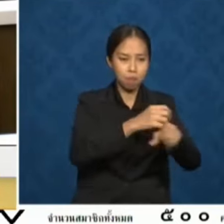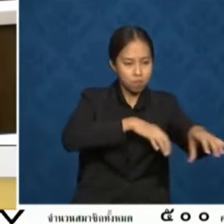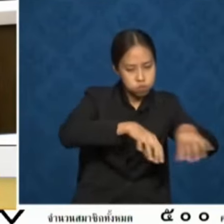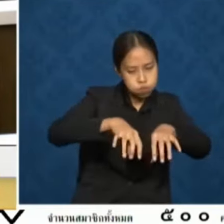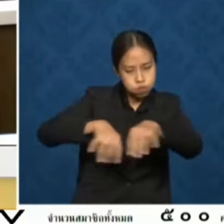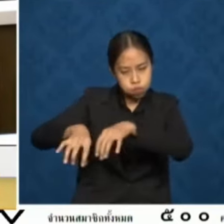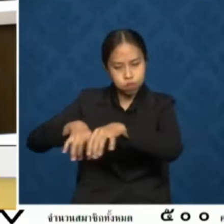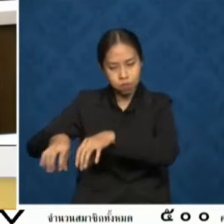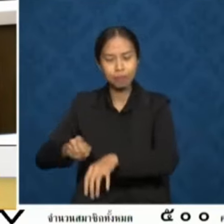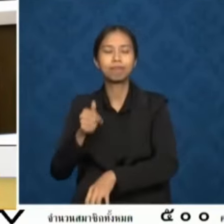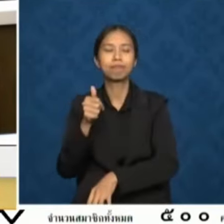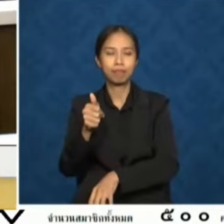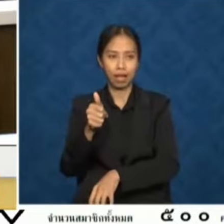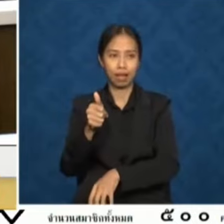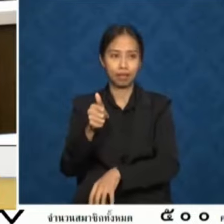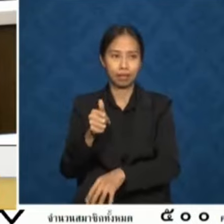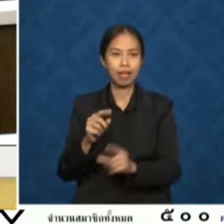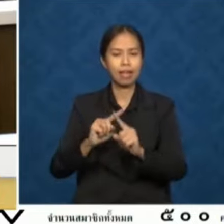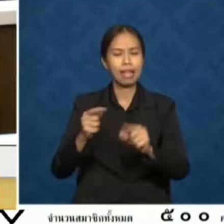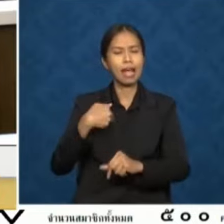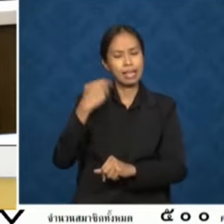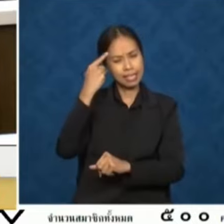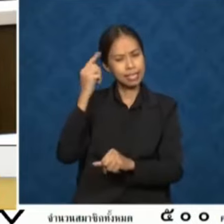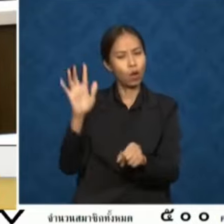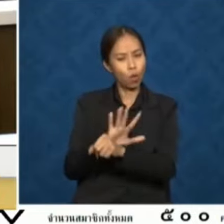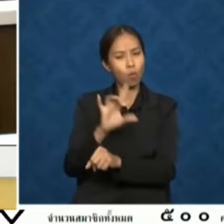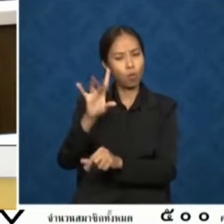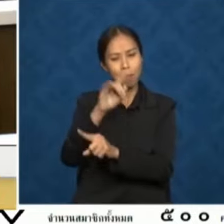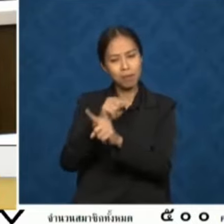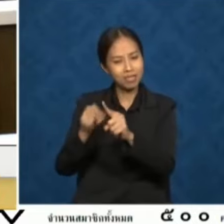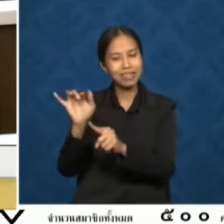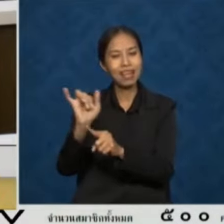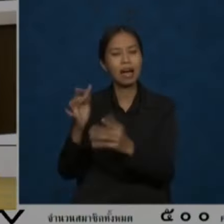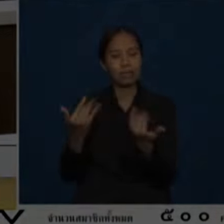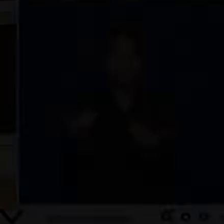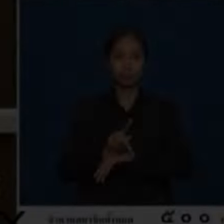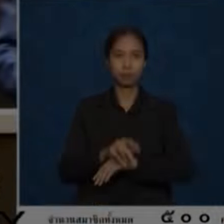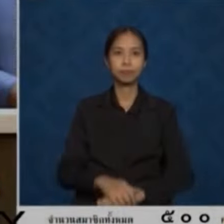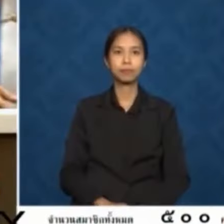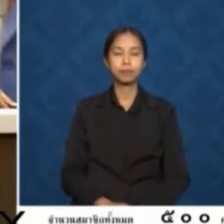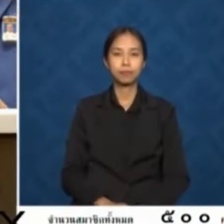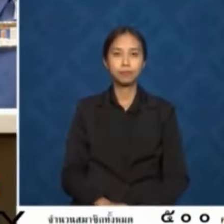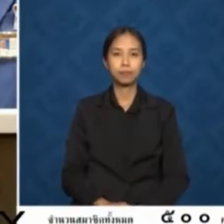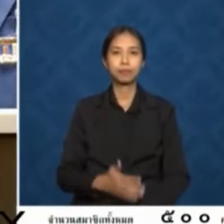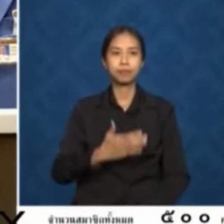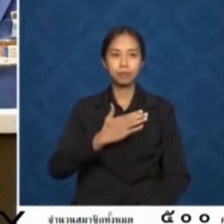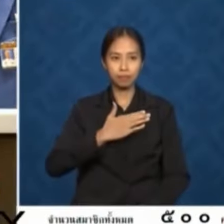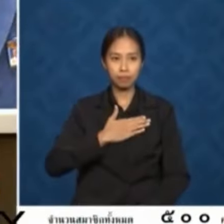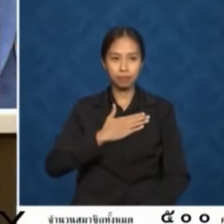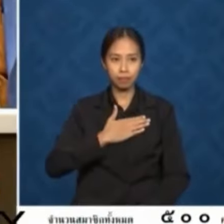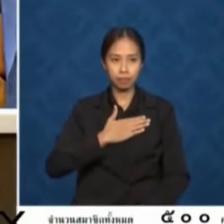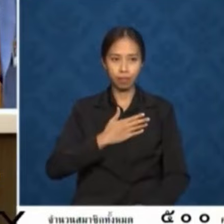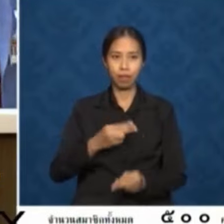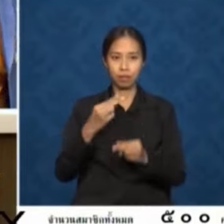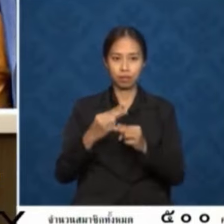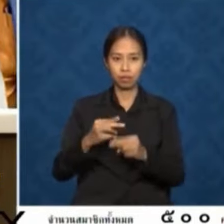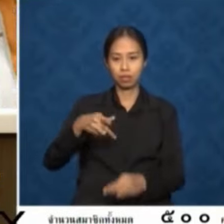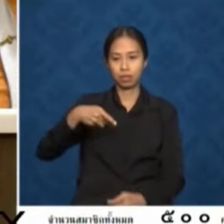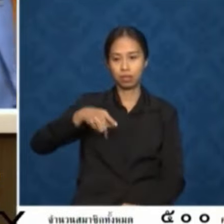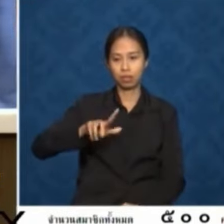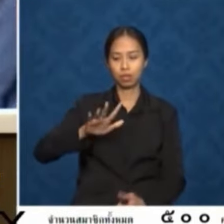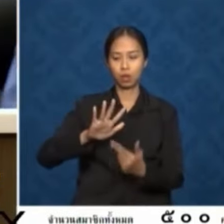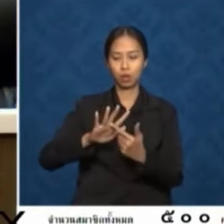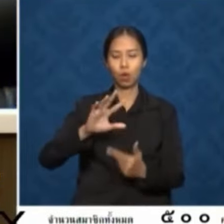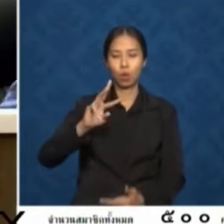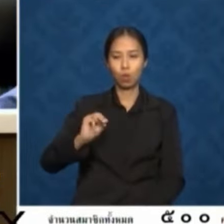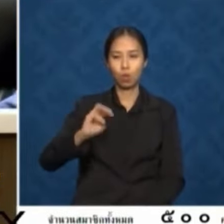ำงานในระดับหนึ่งครับแต่ยังไม่ถึง 100% ผมยืนยันครับกราบขอบคุณครับท่านประธานนะ ผมนายภูมิพัฒน์พัช